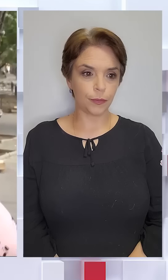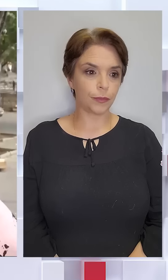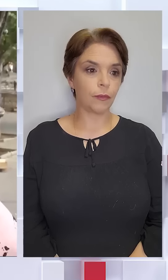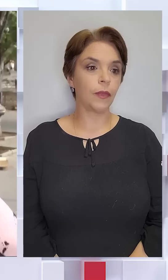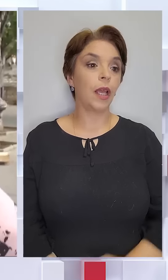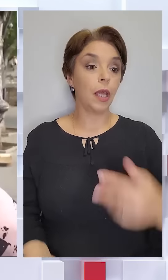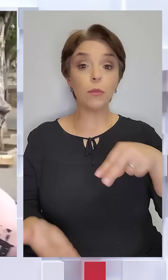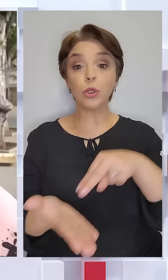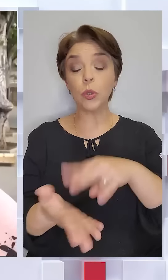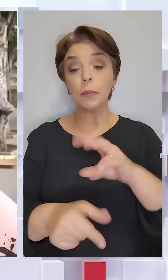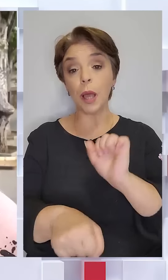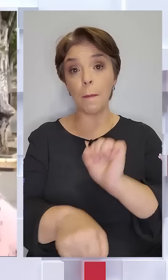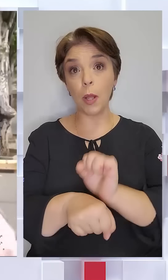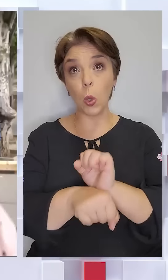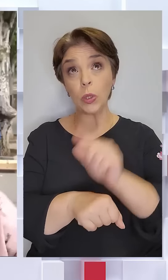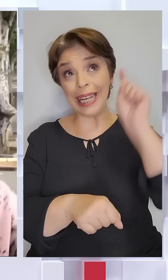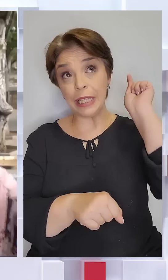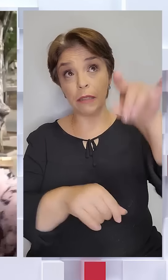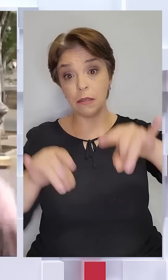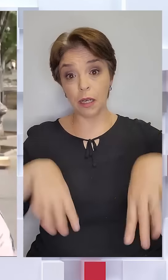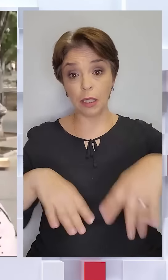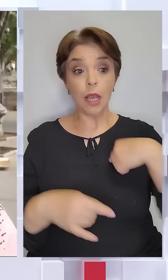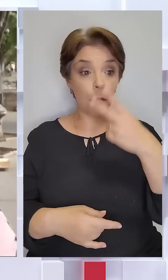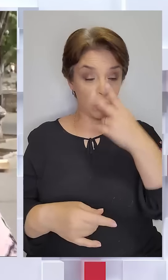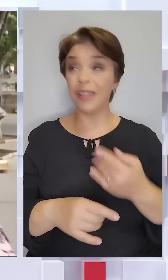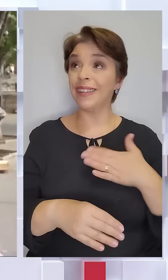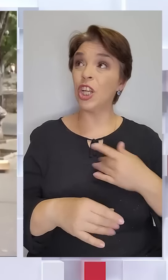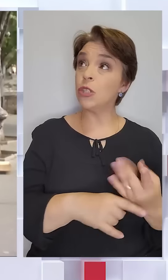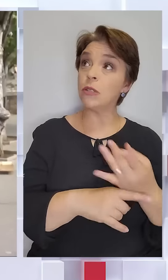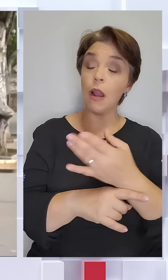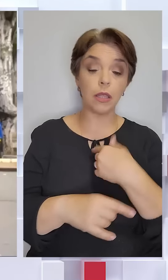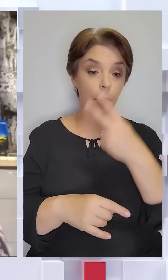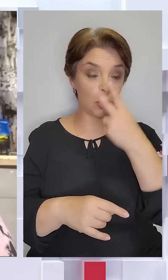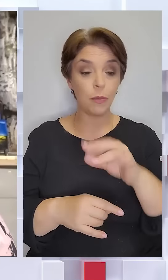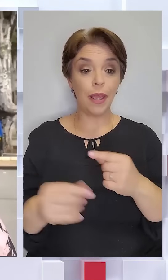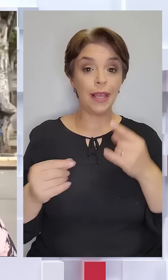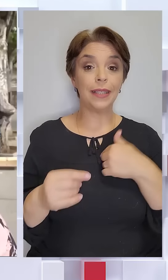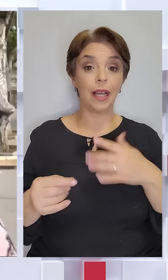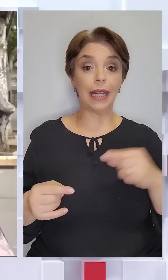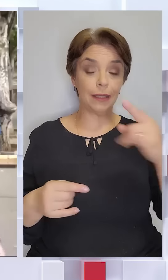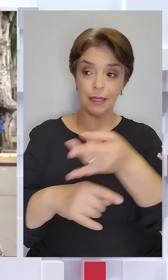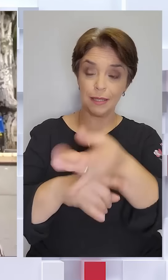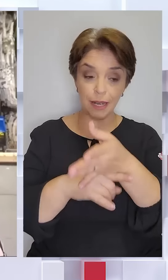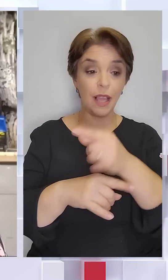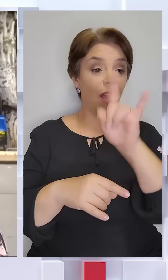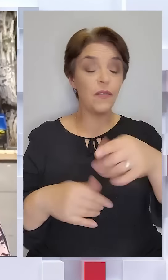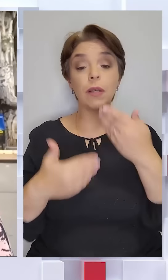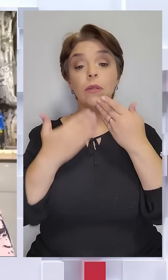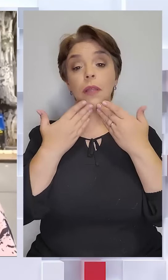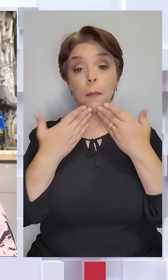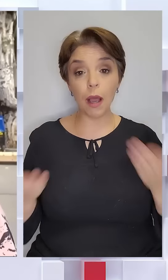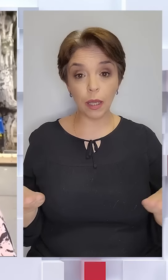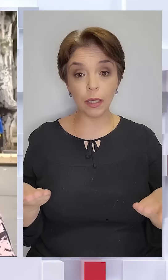І ми стоїмо на балконі і летять ті ракети. Ми бачимо, як наші стріляють, як бачимо, як ті летять, стріляють. Вікон